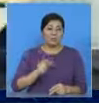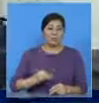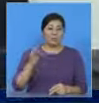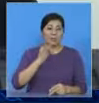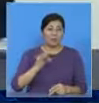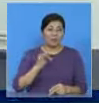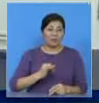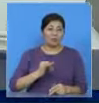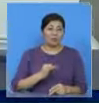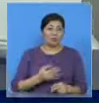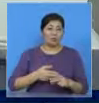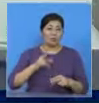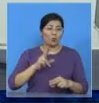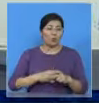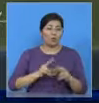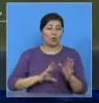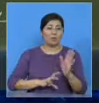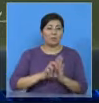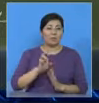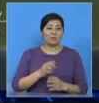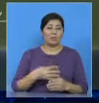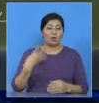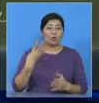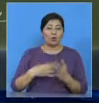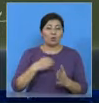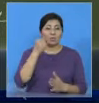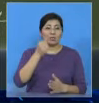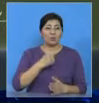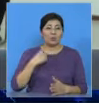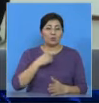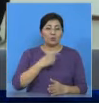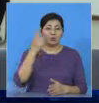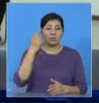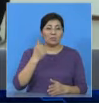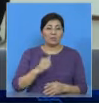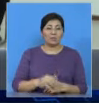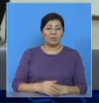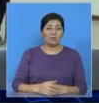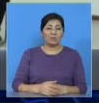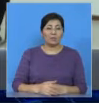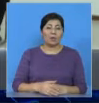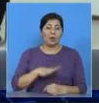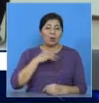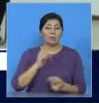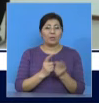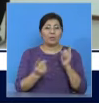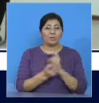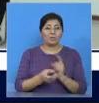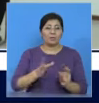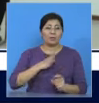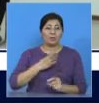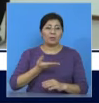пәніне қызығушылығы міне осы сәтте басталады. 90 жылдары сіздер білесіздер өте көп өзгерістер өтіп жатты біздің